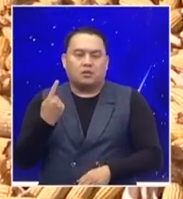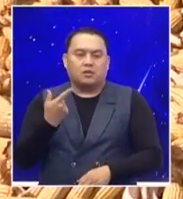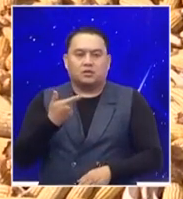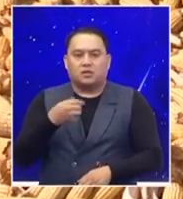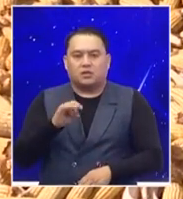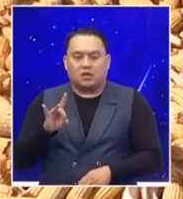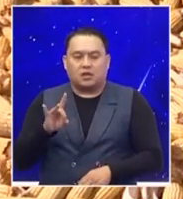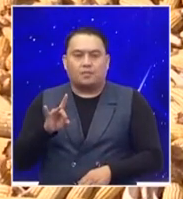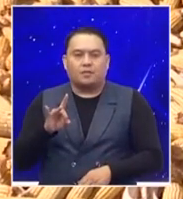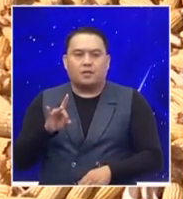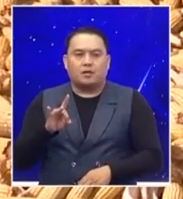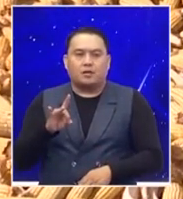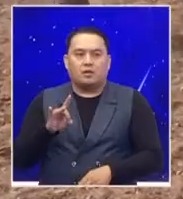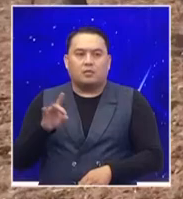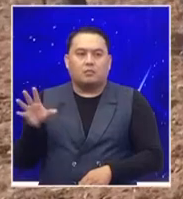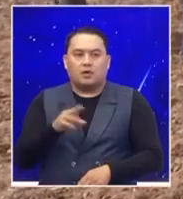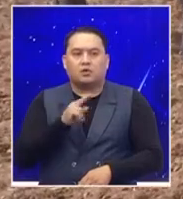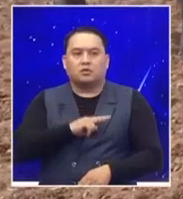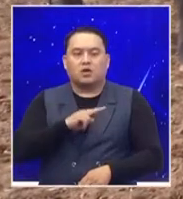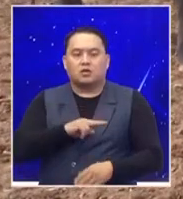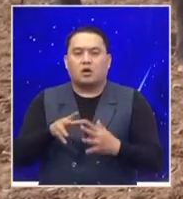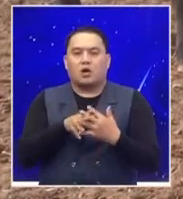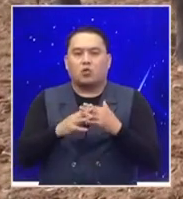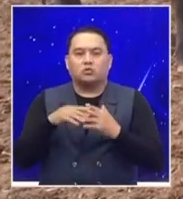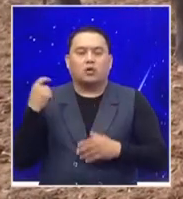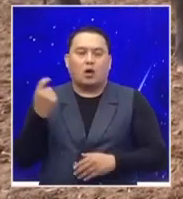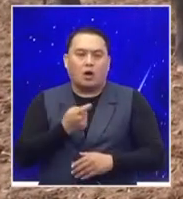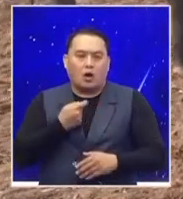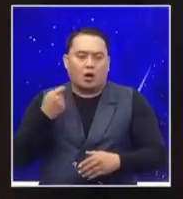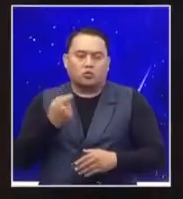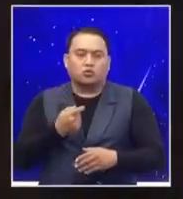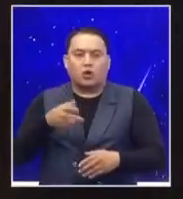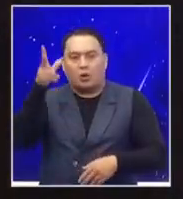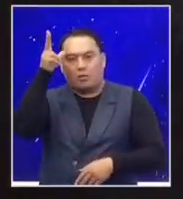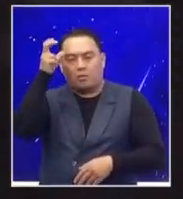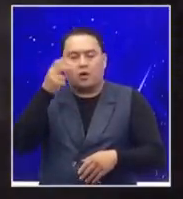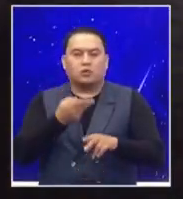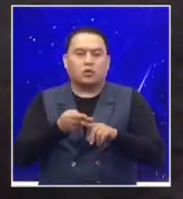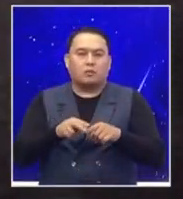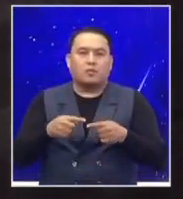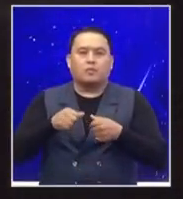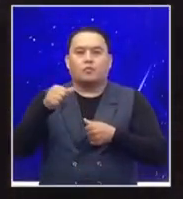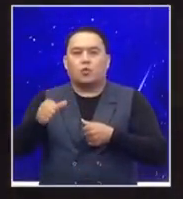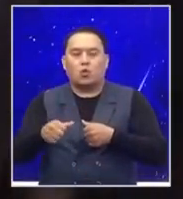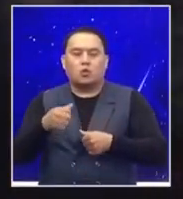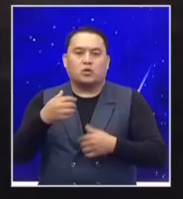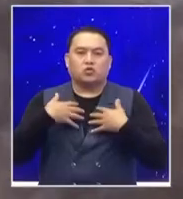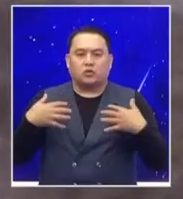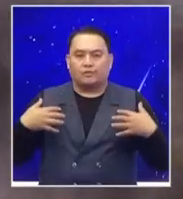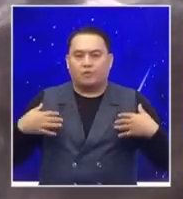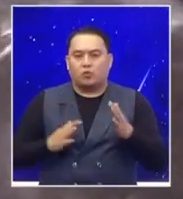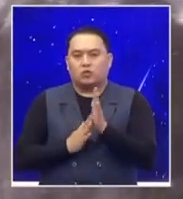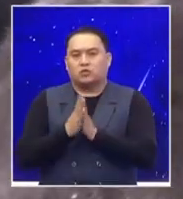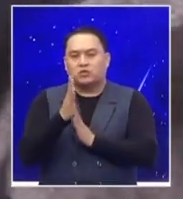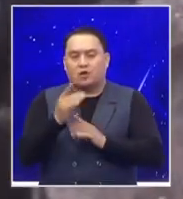жатырмыз, елдер істеп жатыр бәрі. Вин шаруа қожалығы дәнді дақылдан бөлек мал өсірумен дайыналысады. Биыл мұнда 45 миллион теңгеге ангус